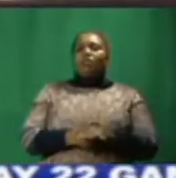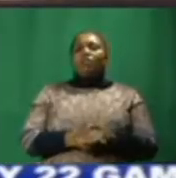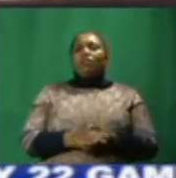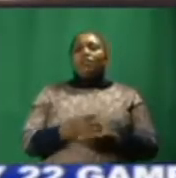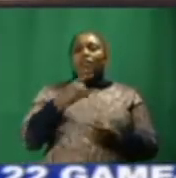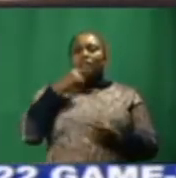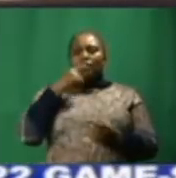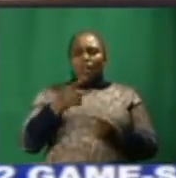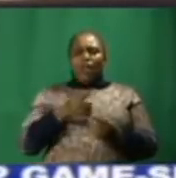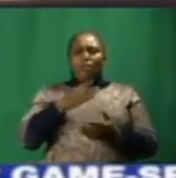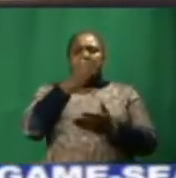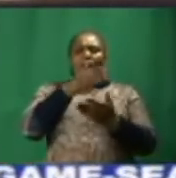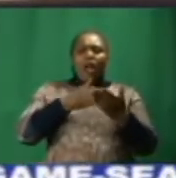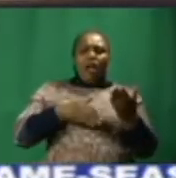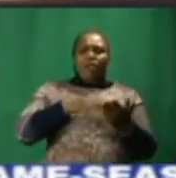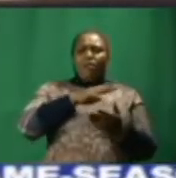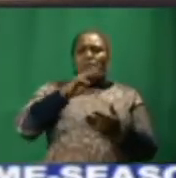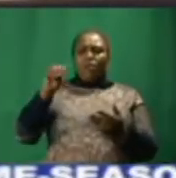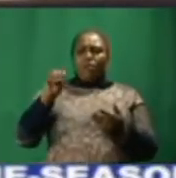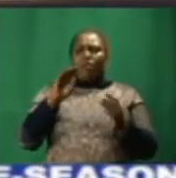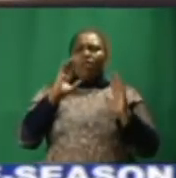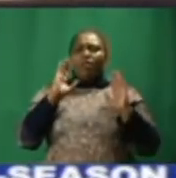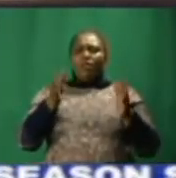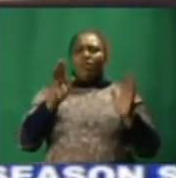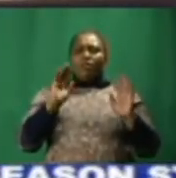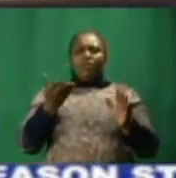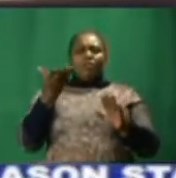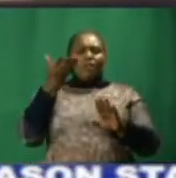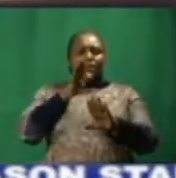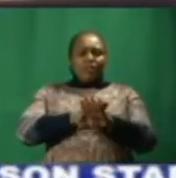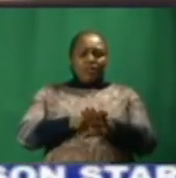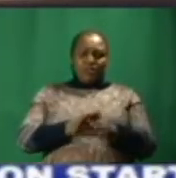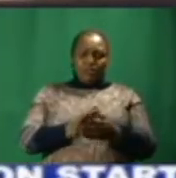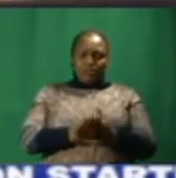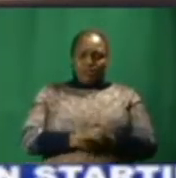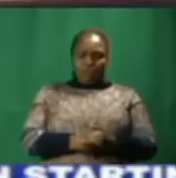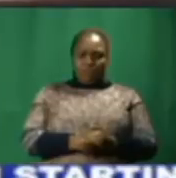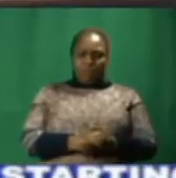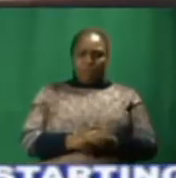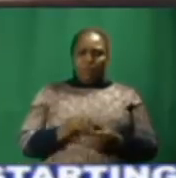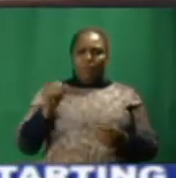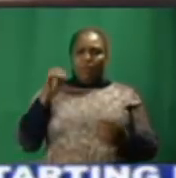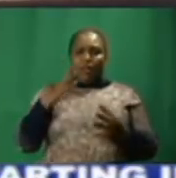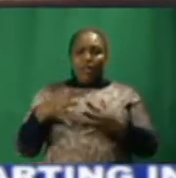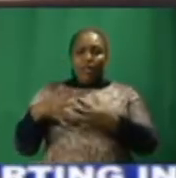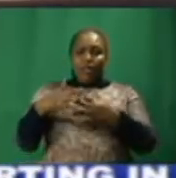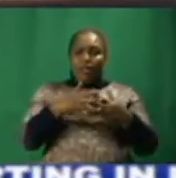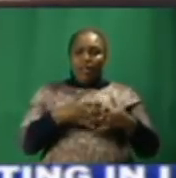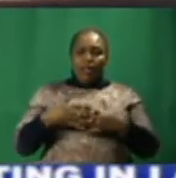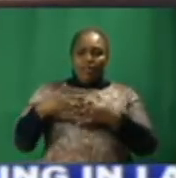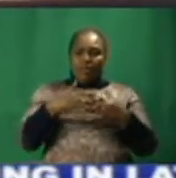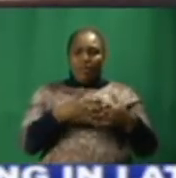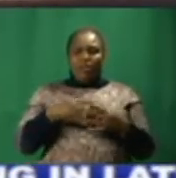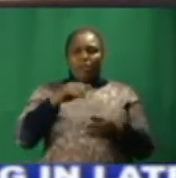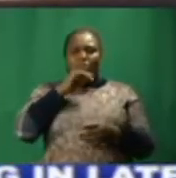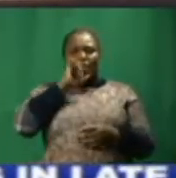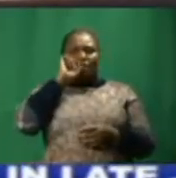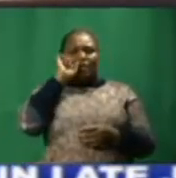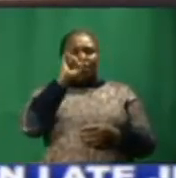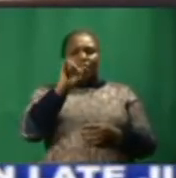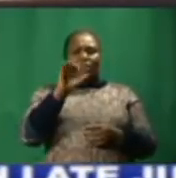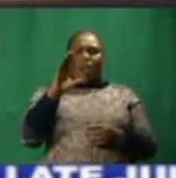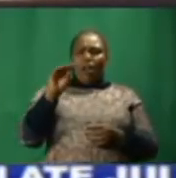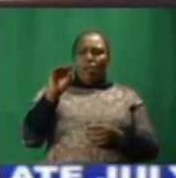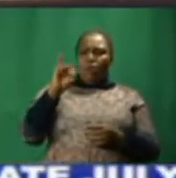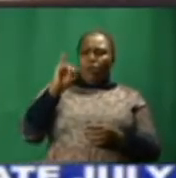ehafini esigitsi sebasishile emhlabeni. Live leMelika kubikwa ukuthi ngilo lelihamba